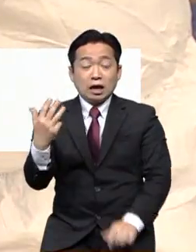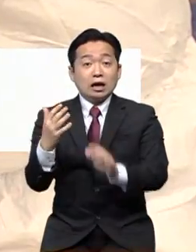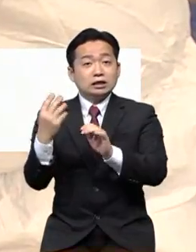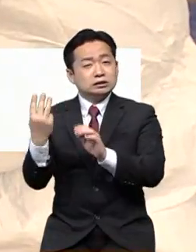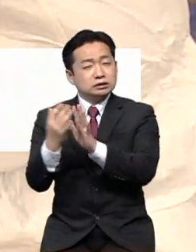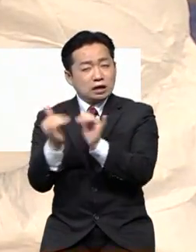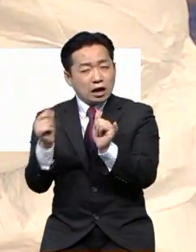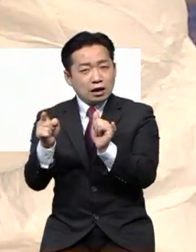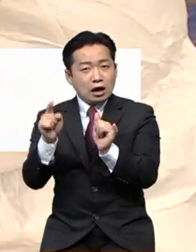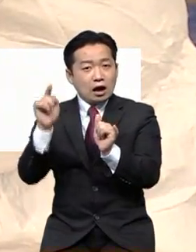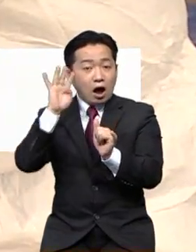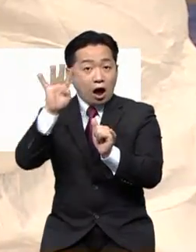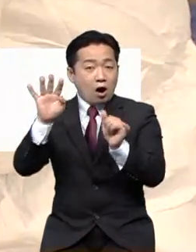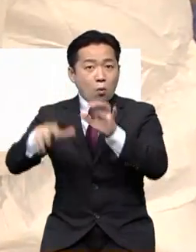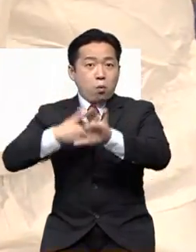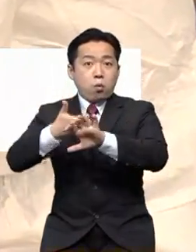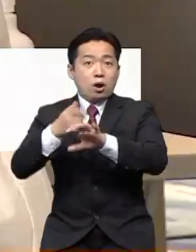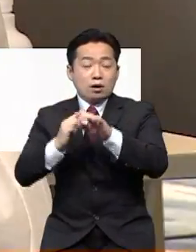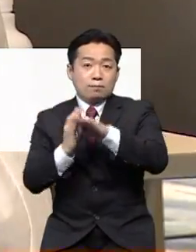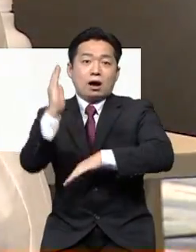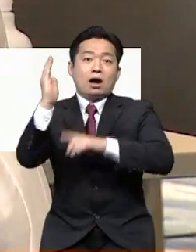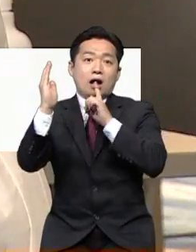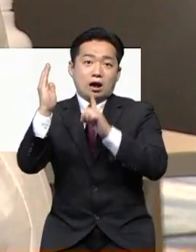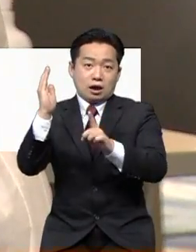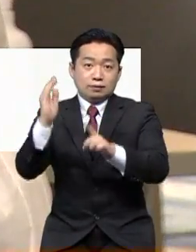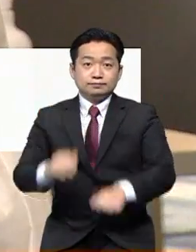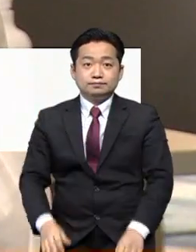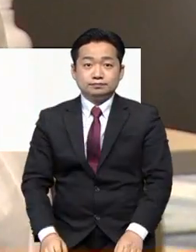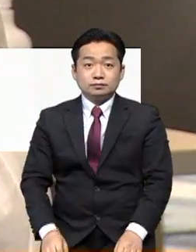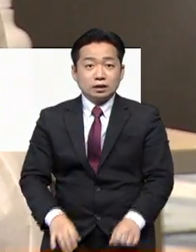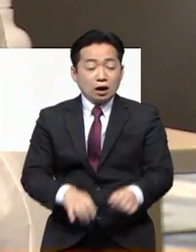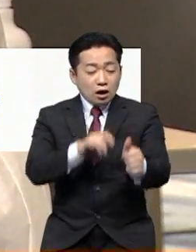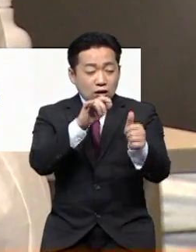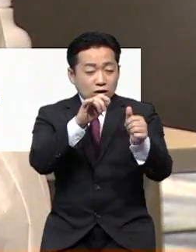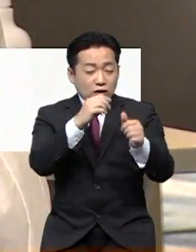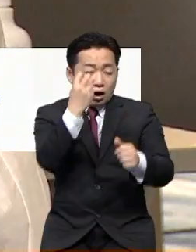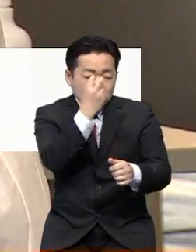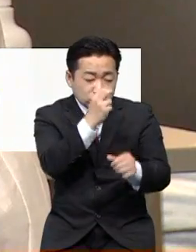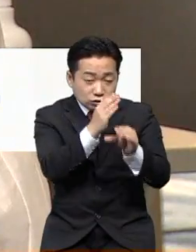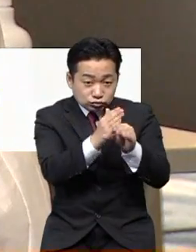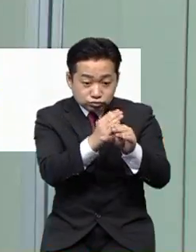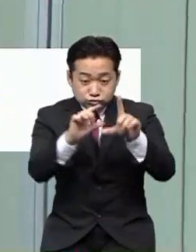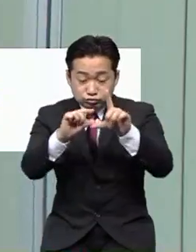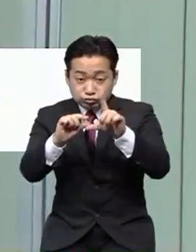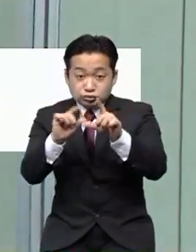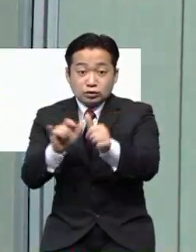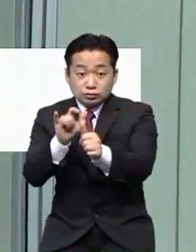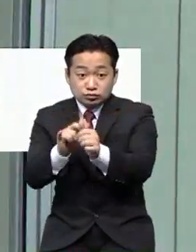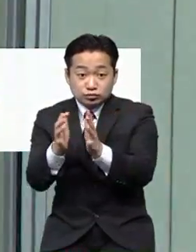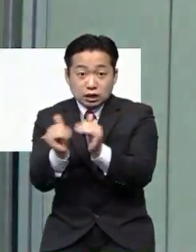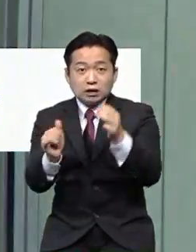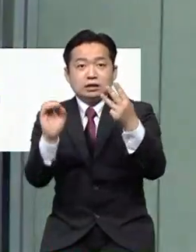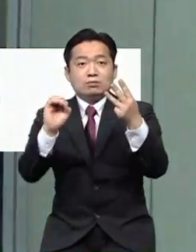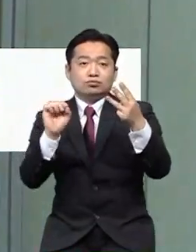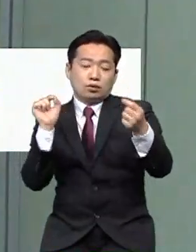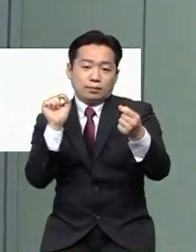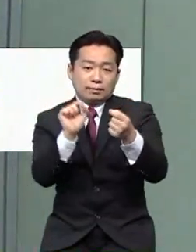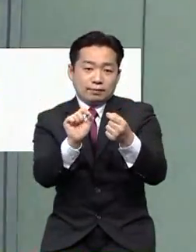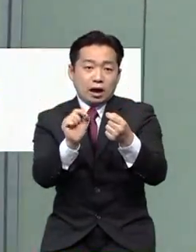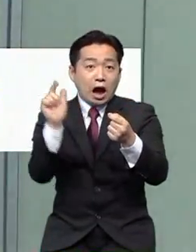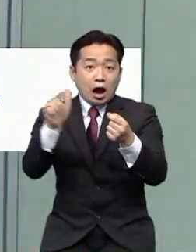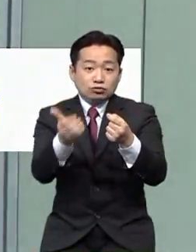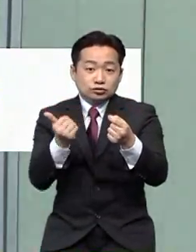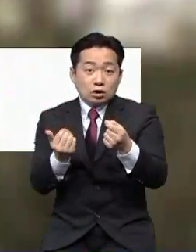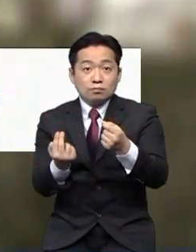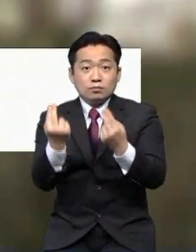바꿨습니다. 검사 건수 대비 확진자를 계산한 양성률은 3%에 육박하며 전날보다 1%포인트 넘게